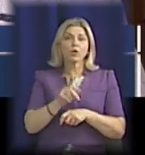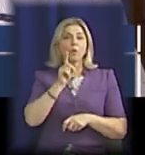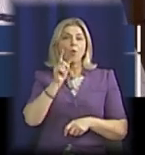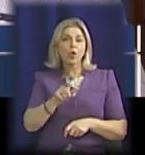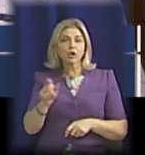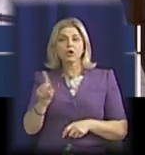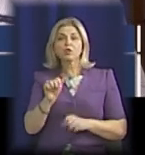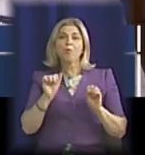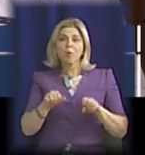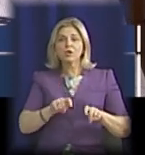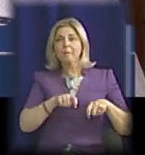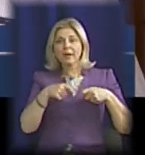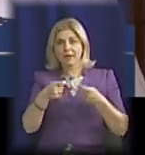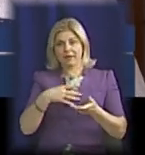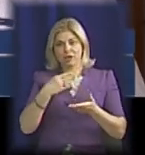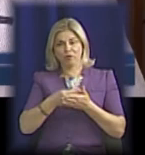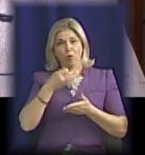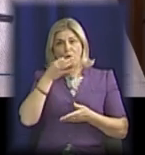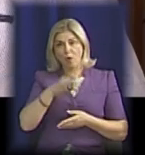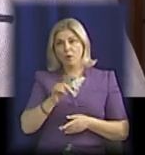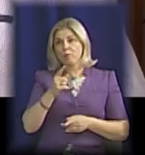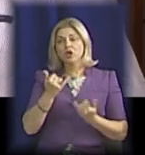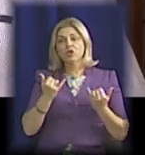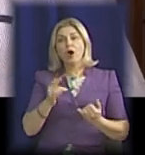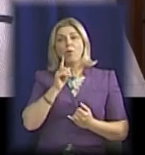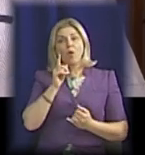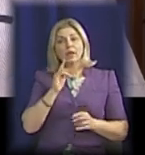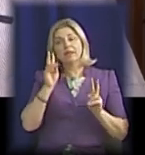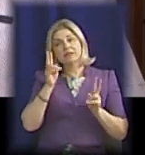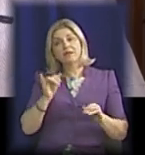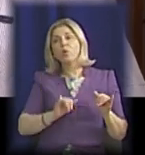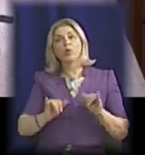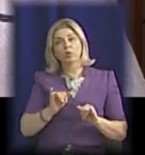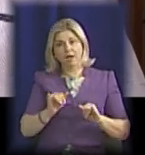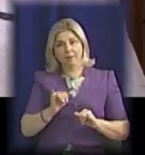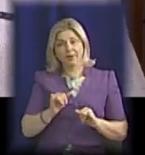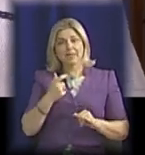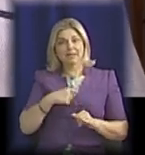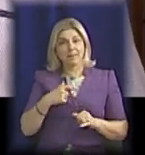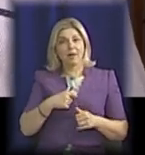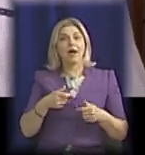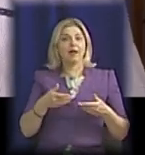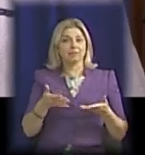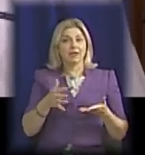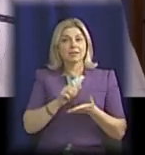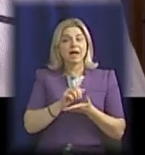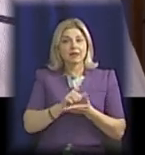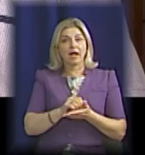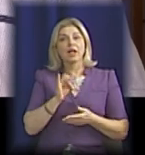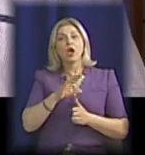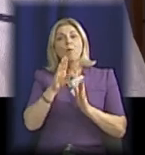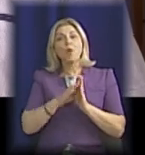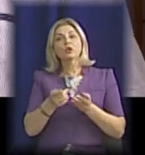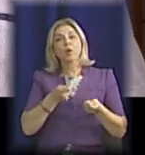було передати свій досвід, оскільки зараз молодь не знає, куди себе діти. І чомусь навчитися можна лише під чиїмось керівництвом,